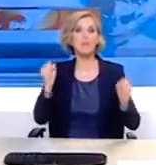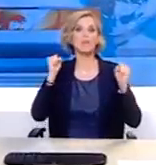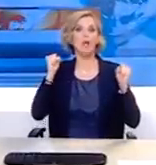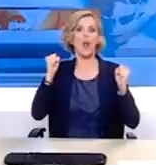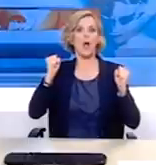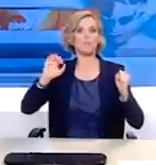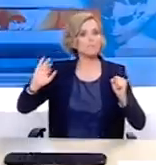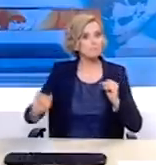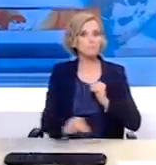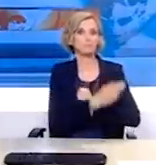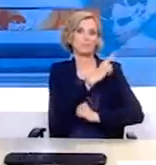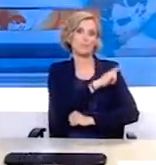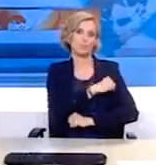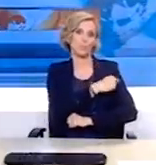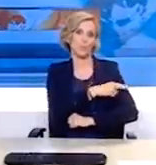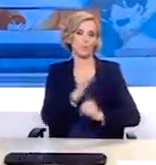καλά.